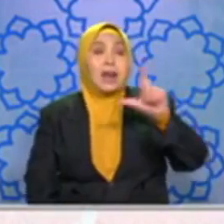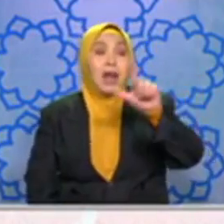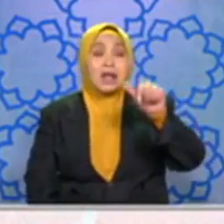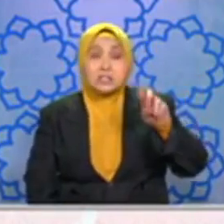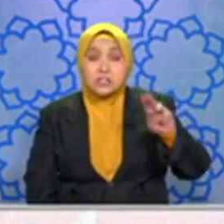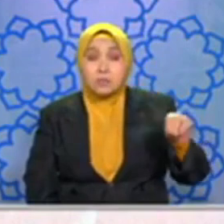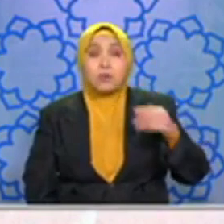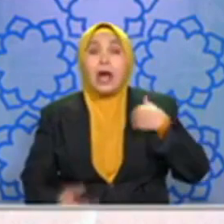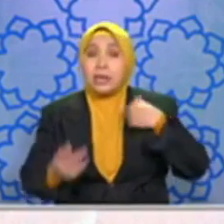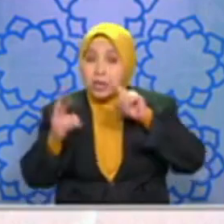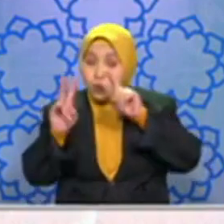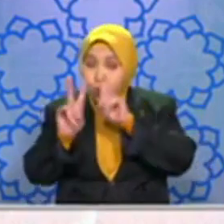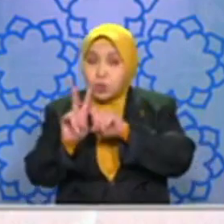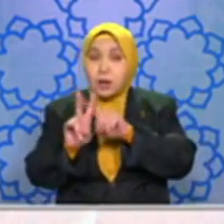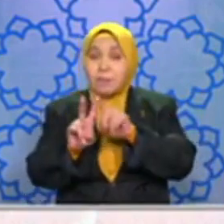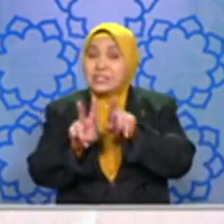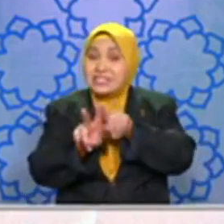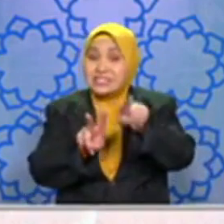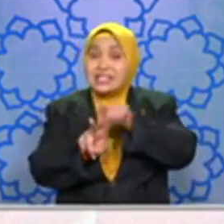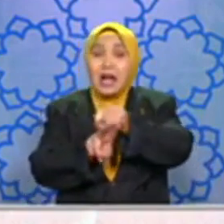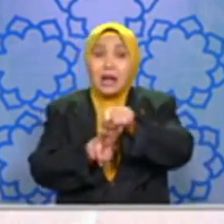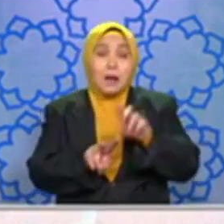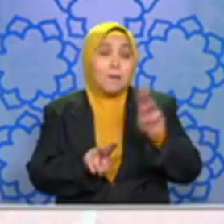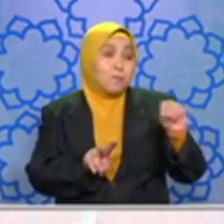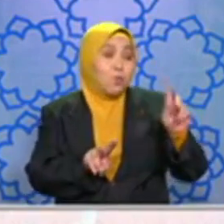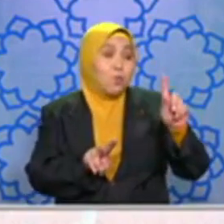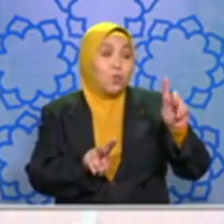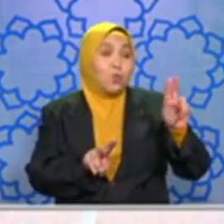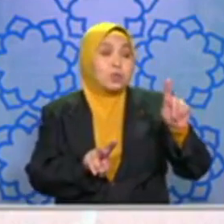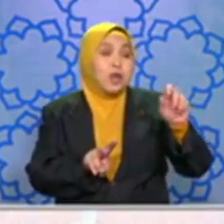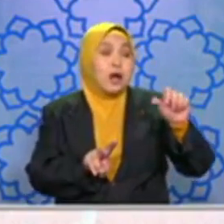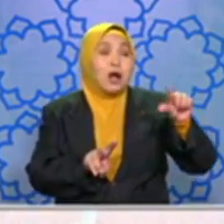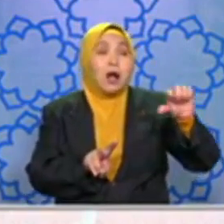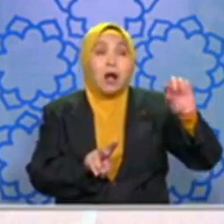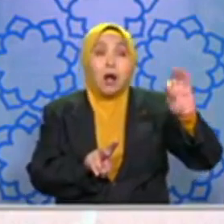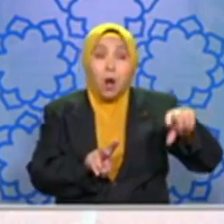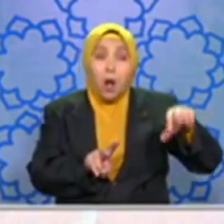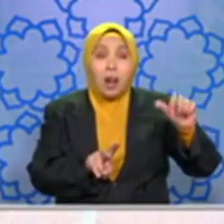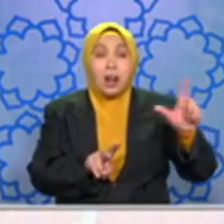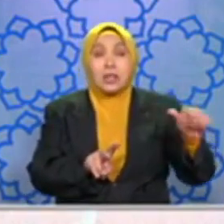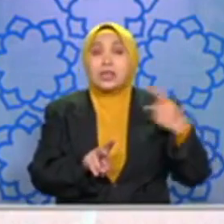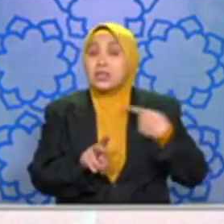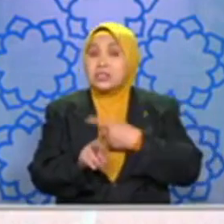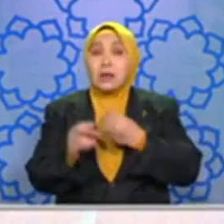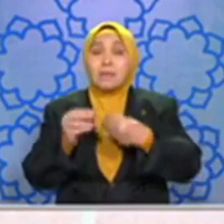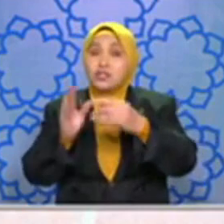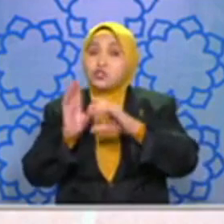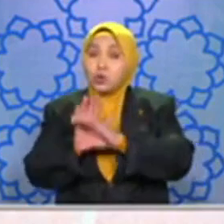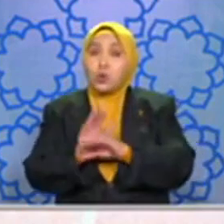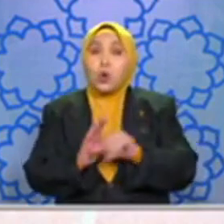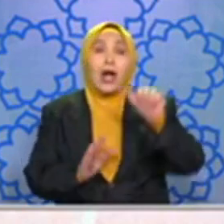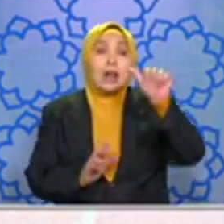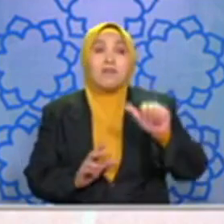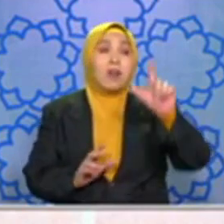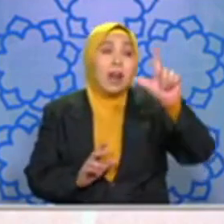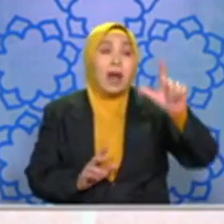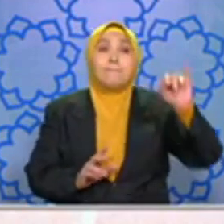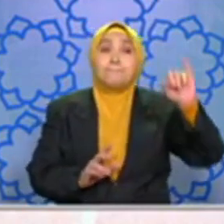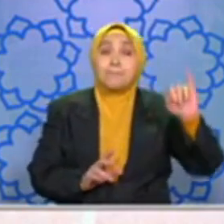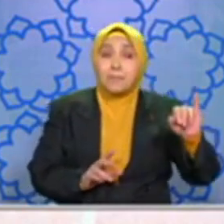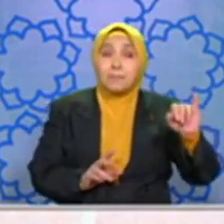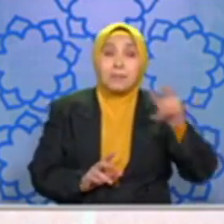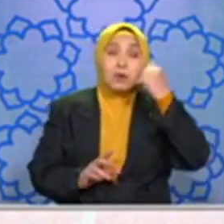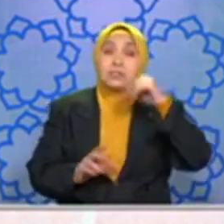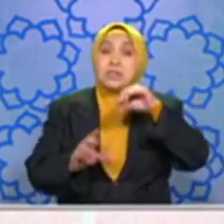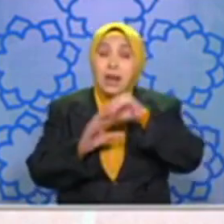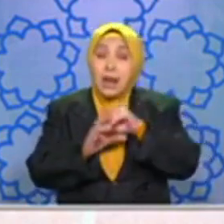ada kedua, ada dua pecahan, iaitu musaqqal dan mukhaffaf. Dan contohnya kita bagi satu je, alif lam mim. Sebab apa? Dalam